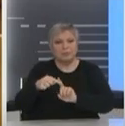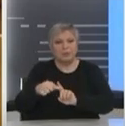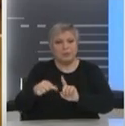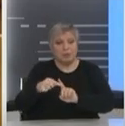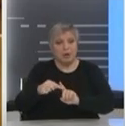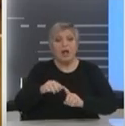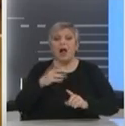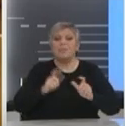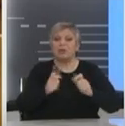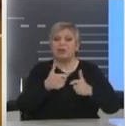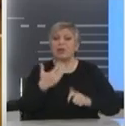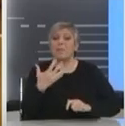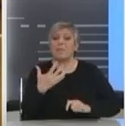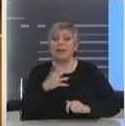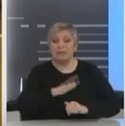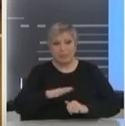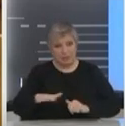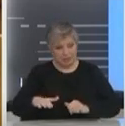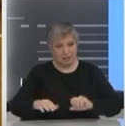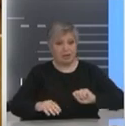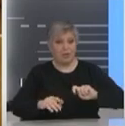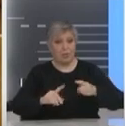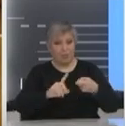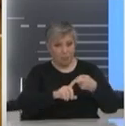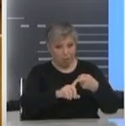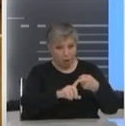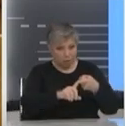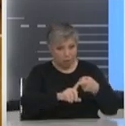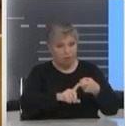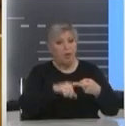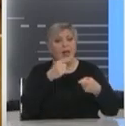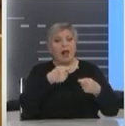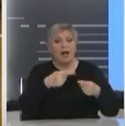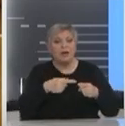με πέντε παιδιά θα παίρνουν το επίδομα του πρώτου παιδιού όχι επί πέντε αλλά επί οκτώ.